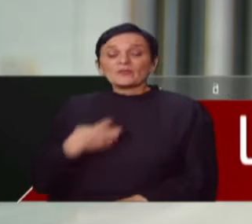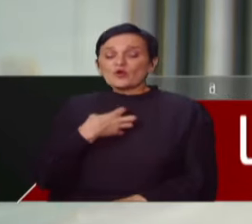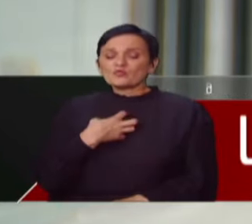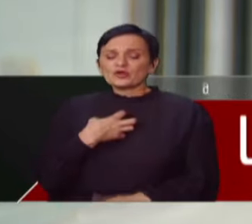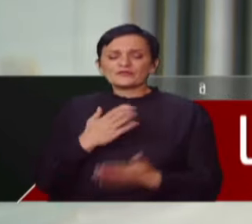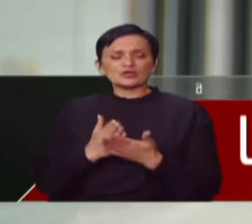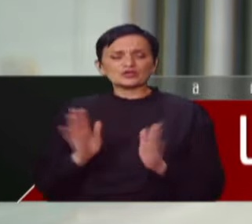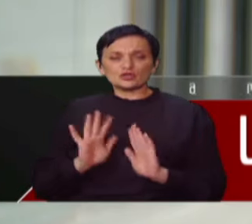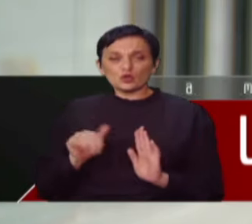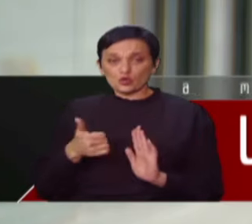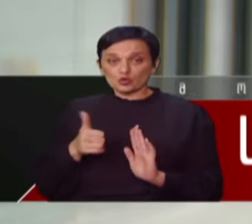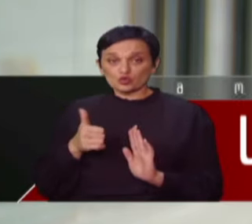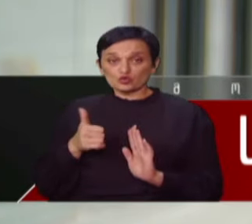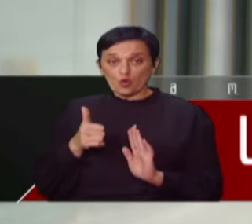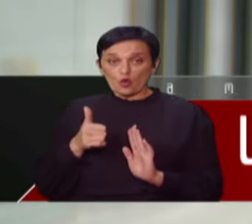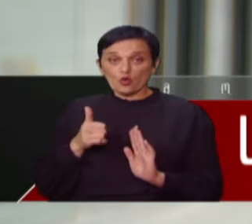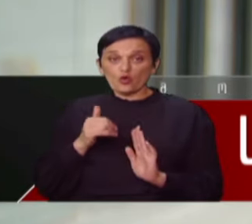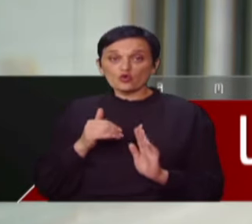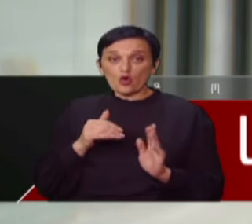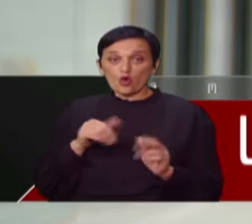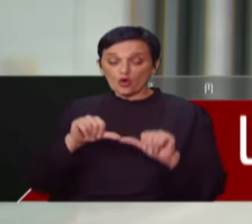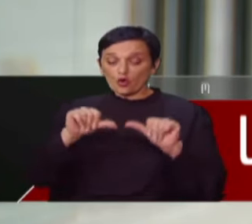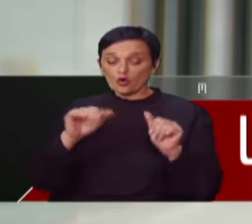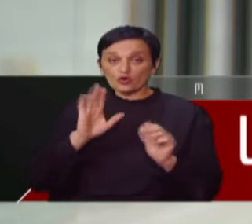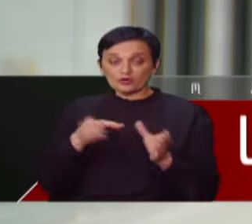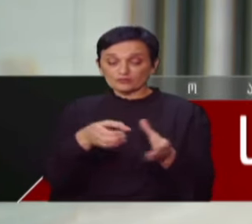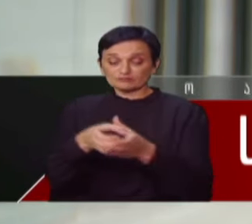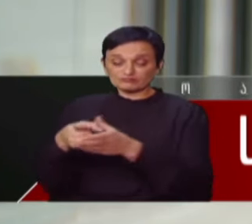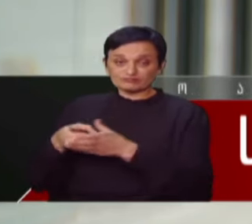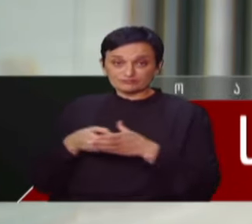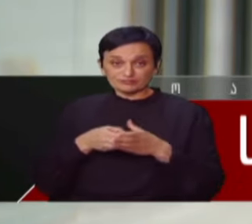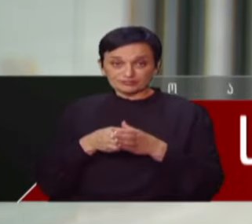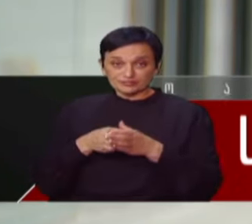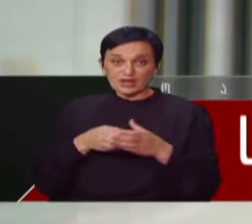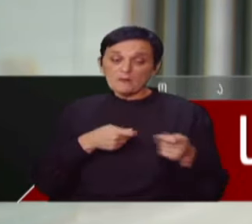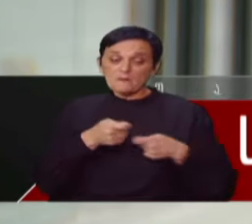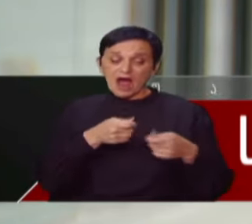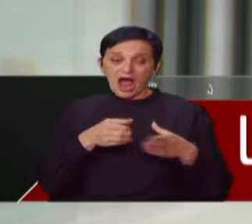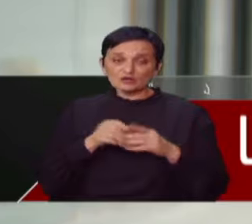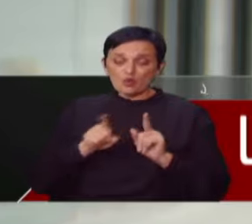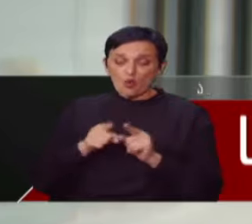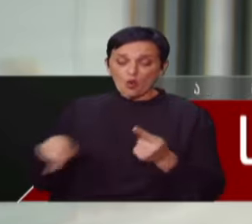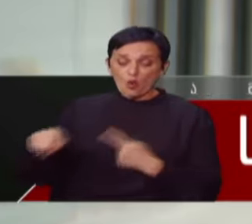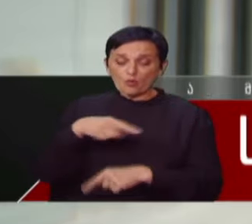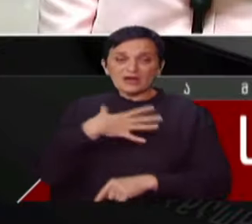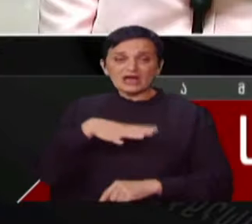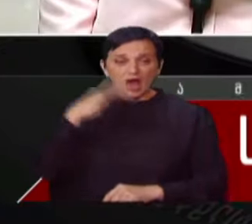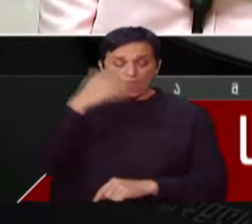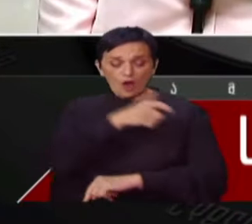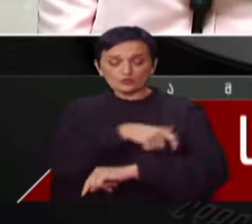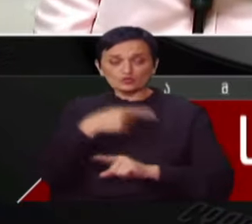მნიშვნელობა არ აქვს, როგორ გადალაგდებიან ოპოზიციის წარმომადგენლები მართველი გუნდისთვის? ქართული ოცნების წევრები ამბობენ,